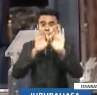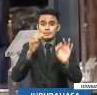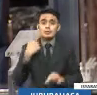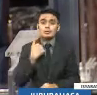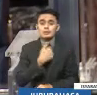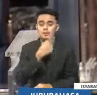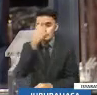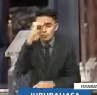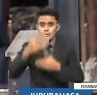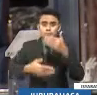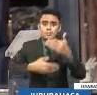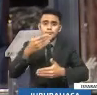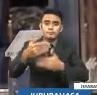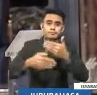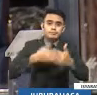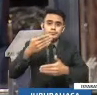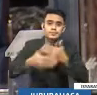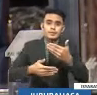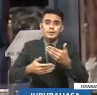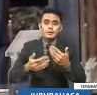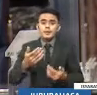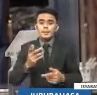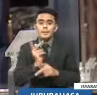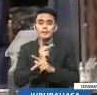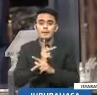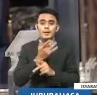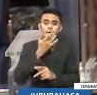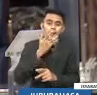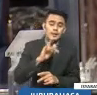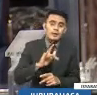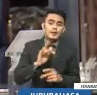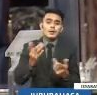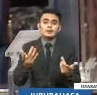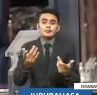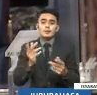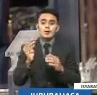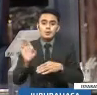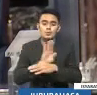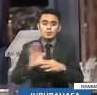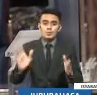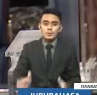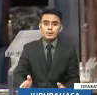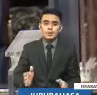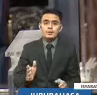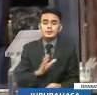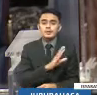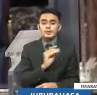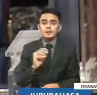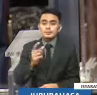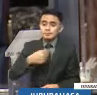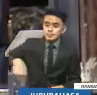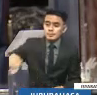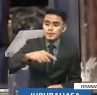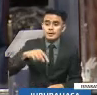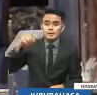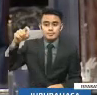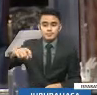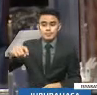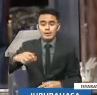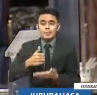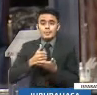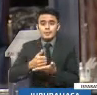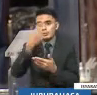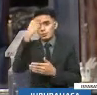kita untuk memajukan, membela nasib usahawan, ketepikan faham politik, tetapi mereka inilah yang harus kita bantu